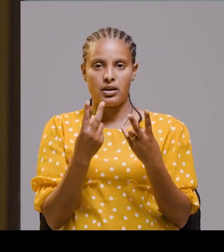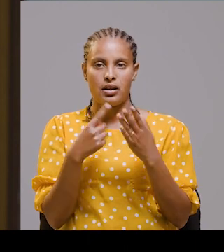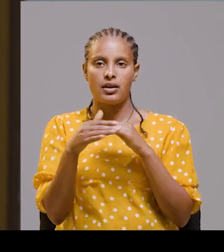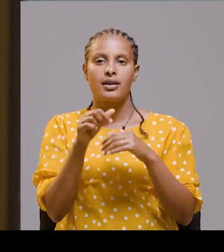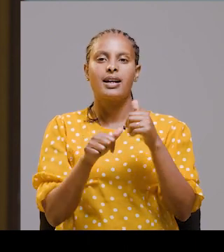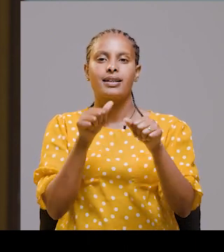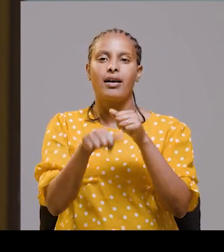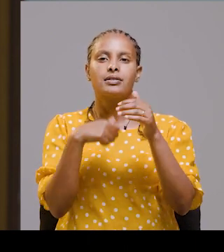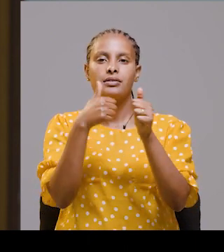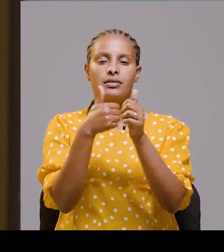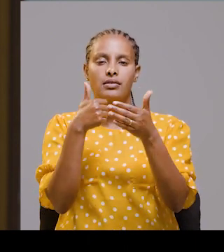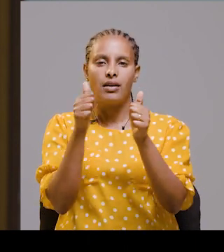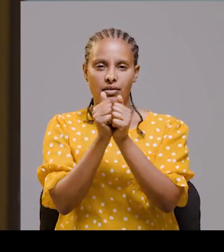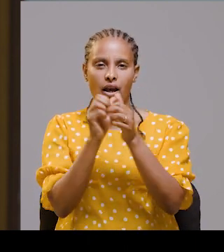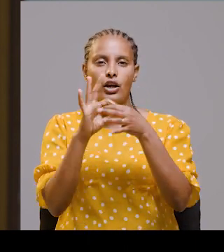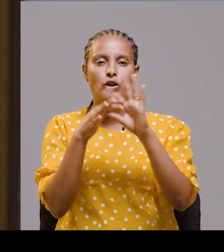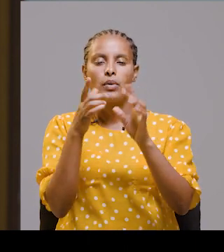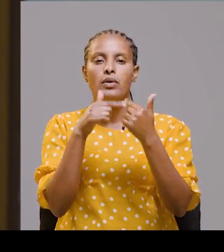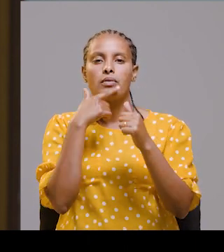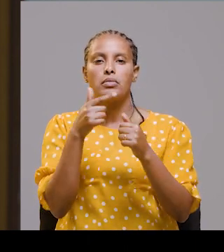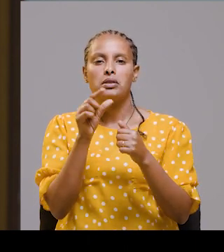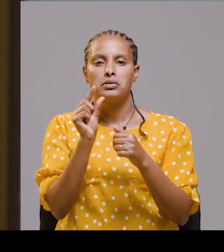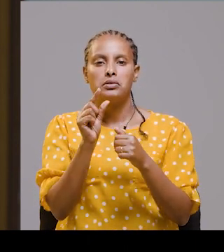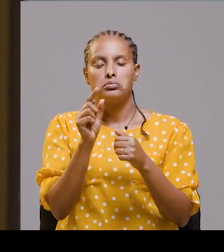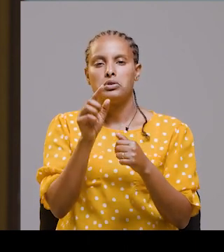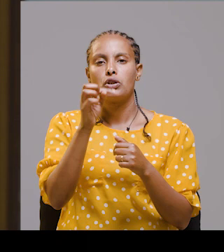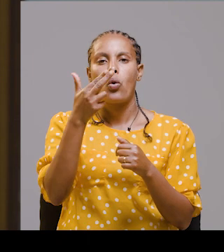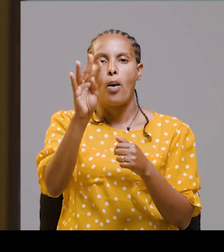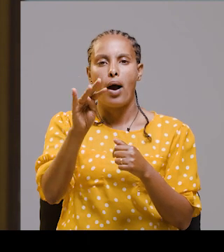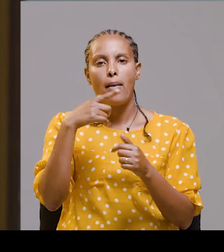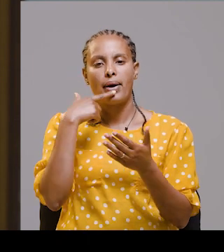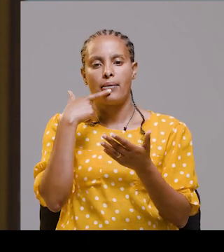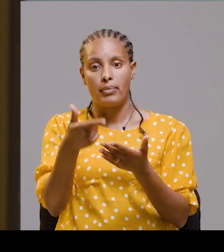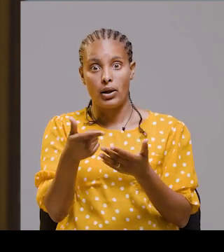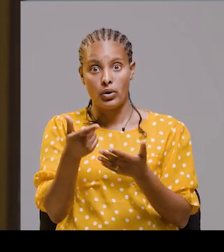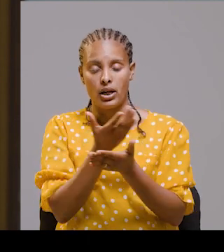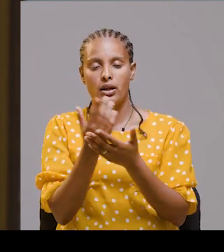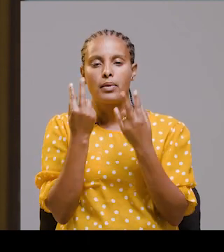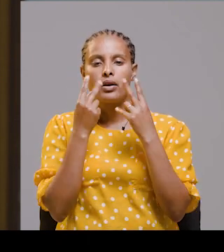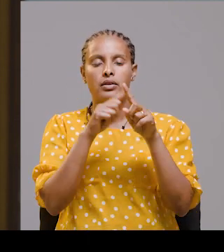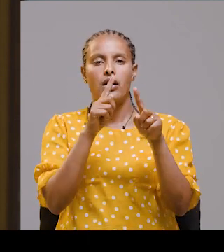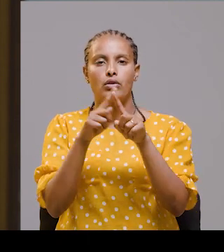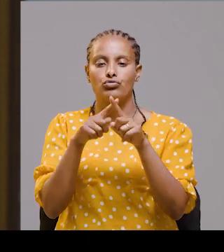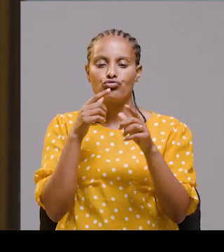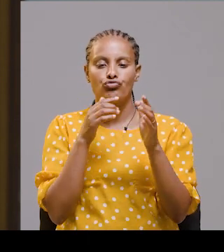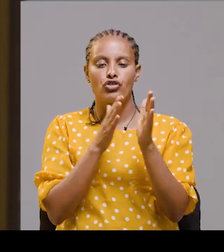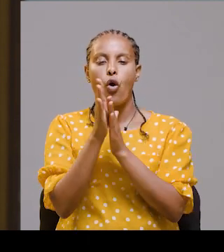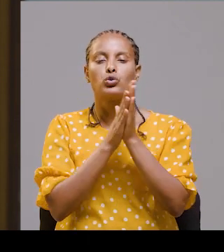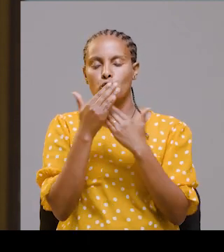ይሄ ከጥቃት ጋር ተያይዘው የሚመጡ ነገሮችን በተመለከተ፣ እንደው በግርድፉ ትሮማ የምንለውን ነገር በተመለከተ የተለያዩ ኢኒሽቲቭዎች